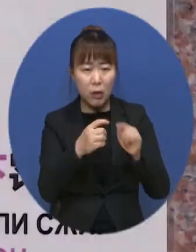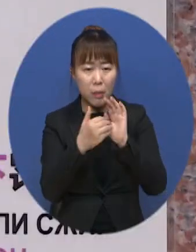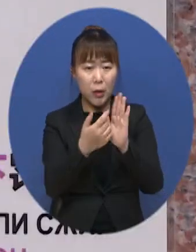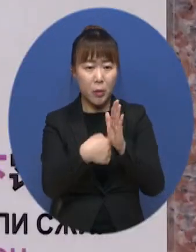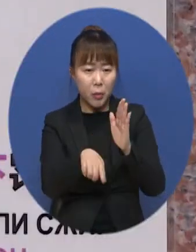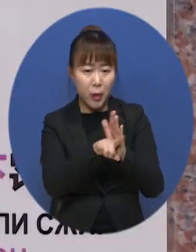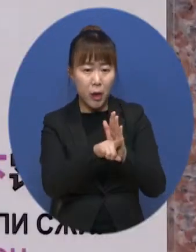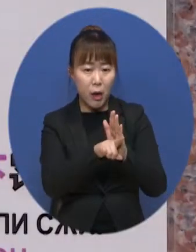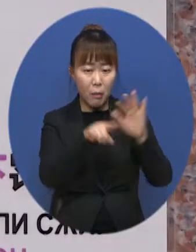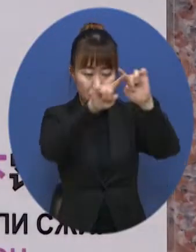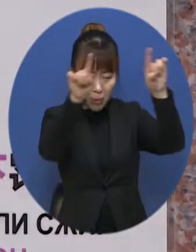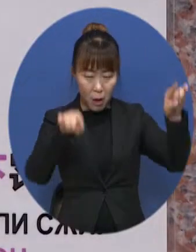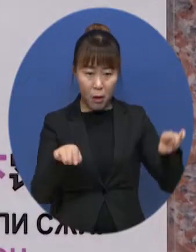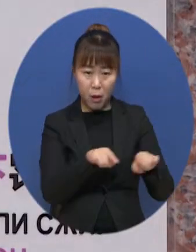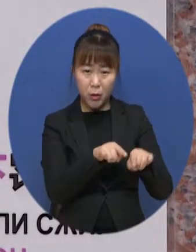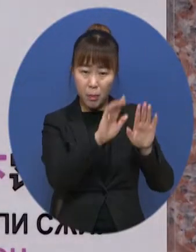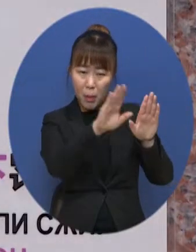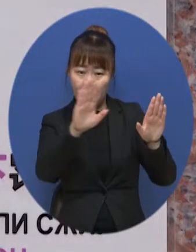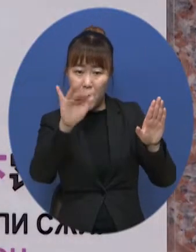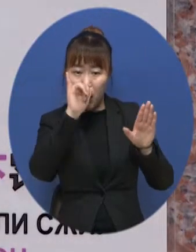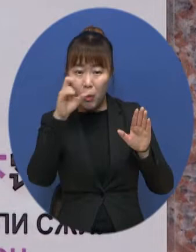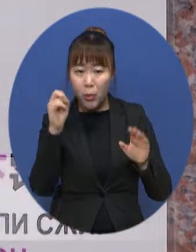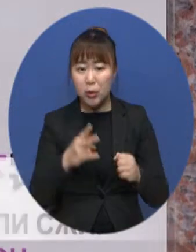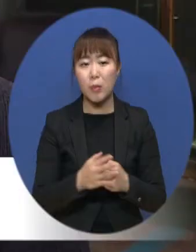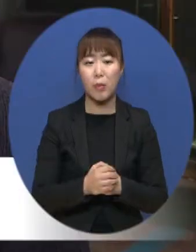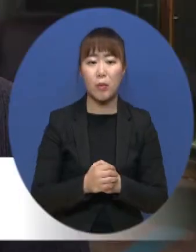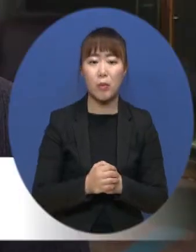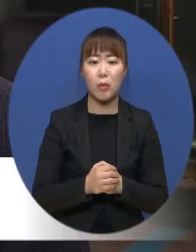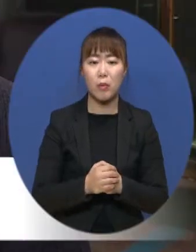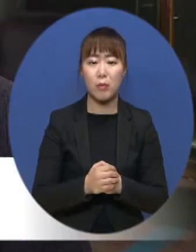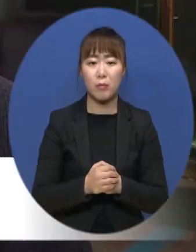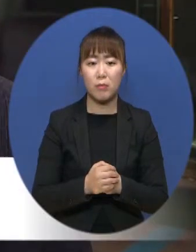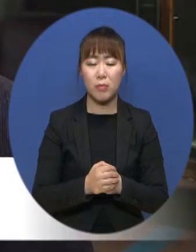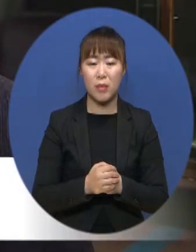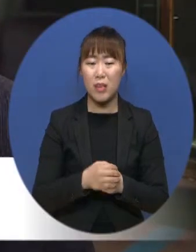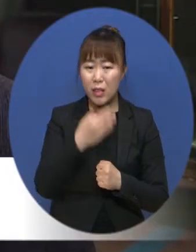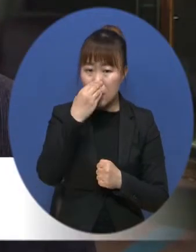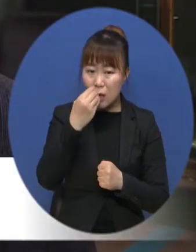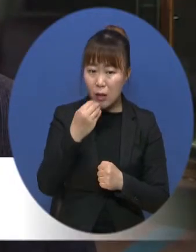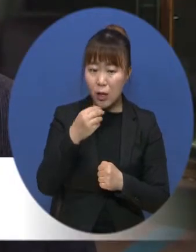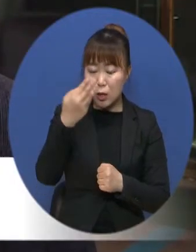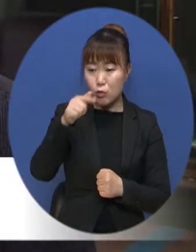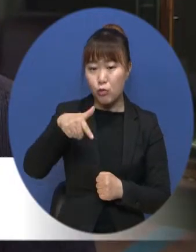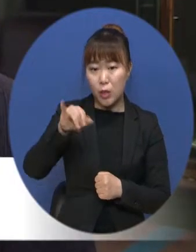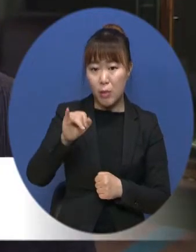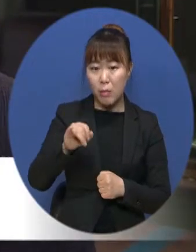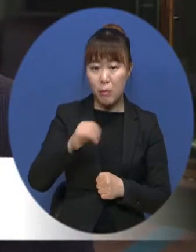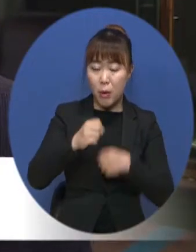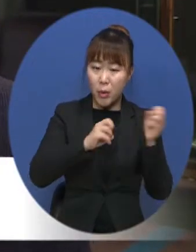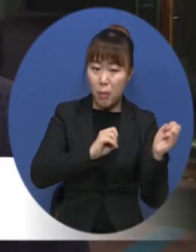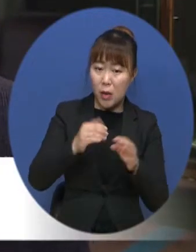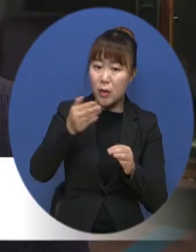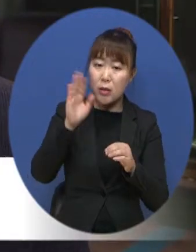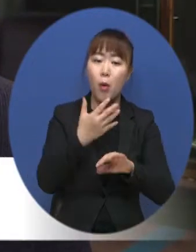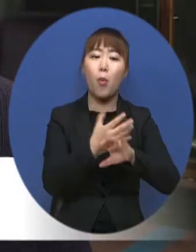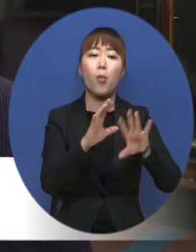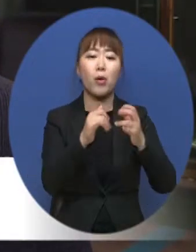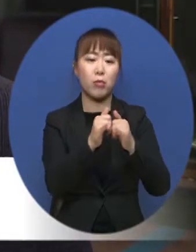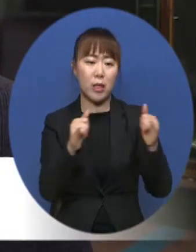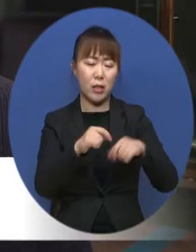막으려는 안내판이 심심치 않게 보이고. 쓰레기가 투기라고 얘기할 수 있지만 외국인들,